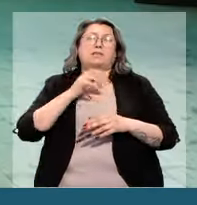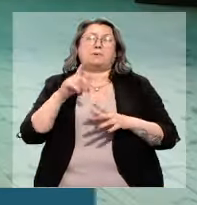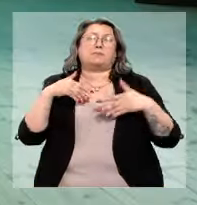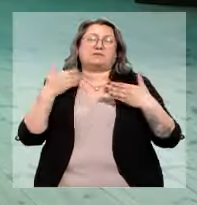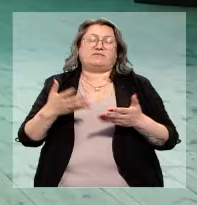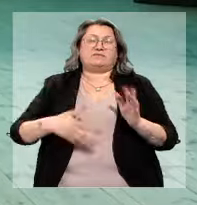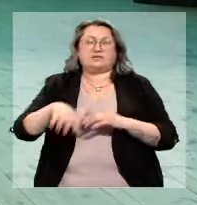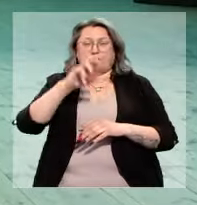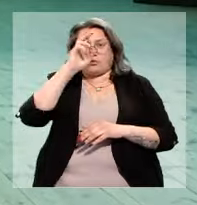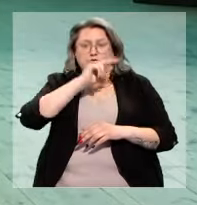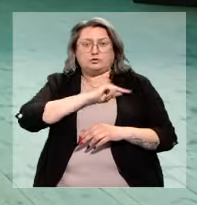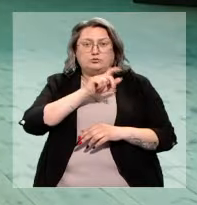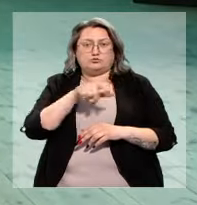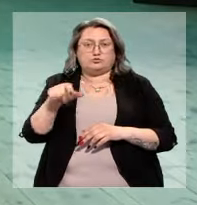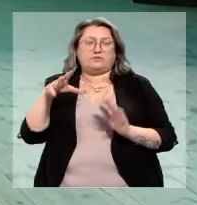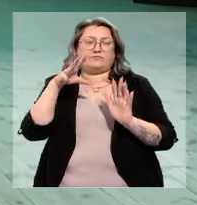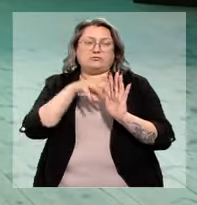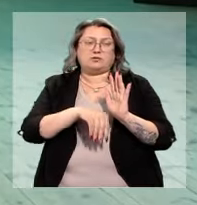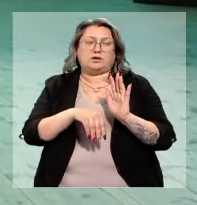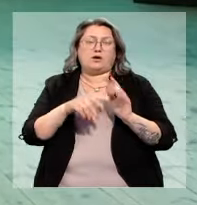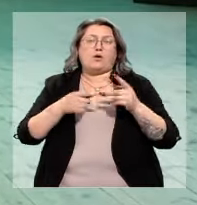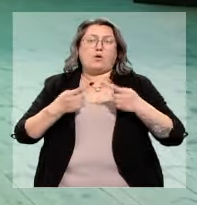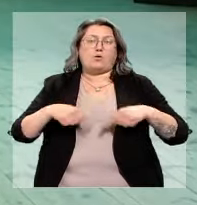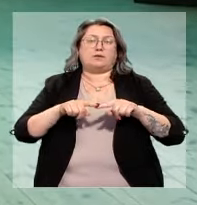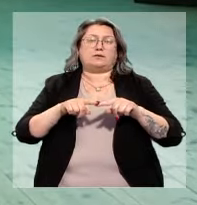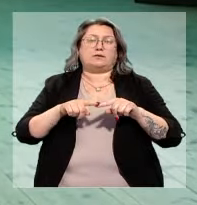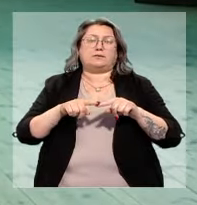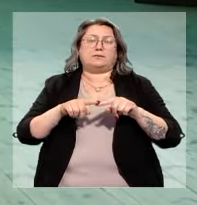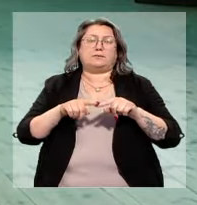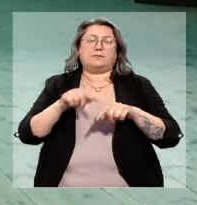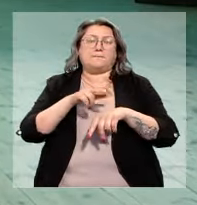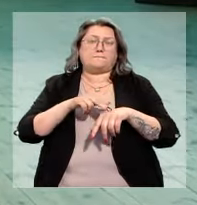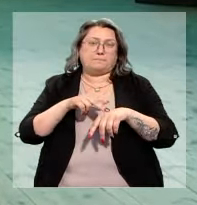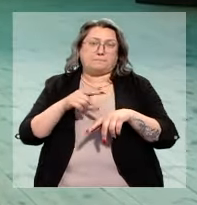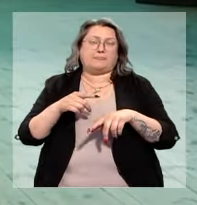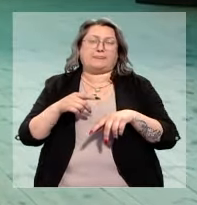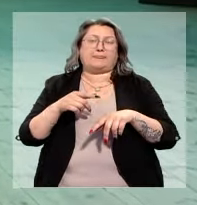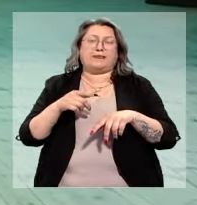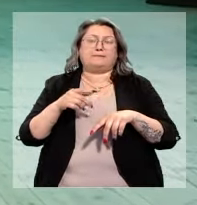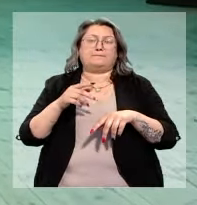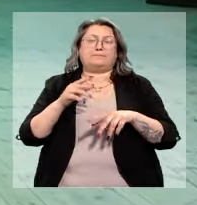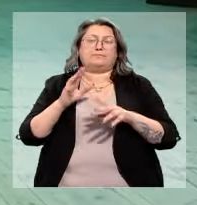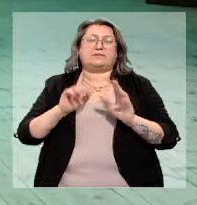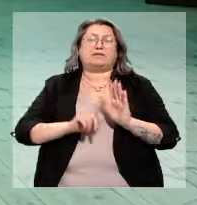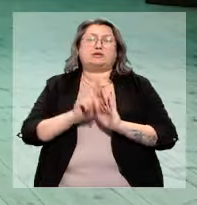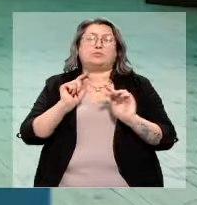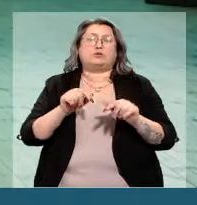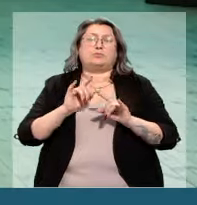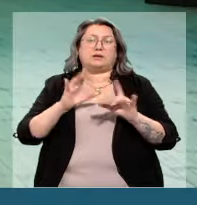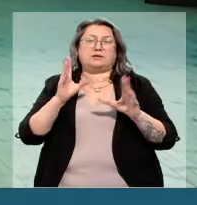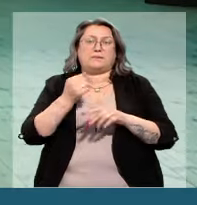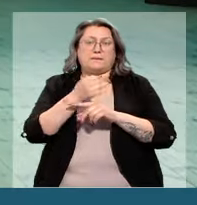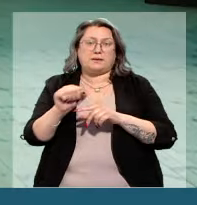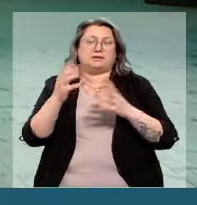всех государственных служащих, в том числе и органов правоохранительных органов, с наступающим праздником